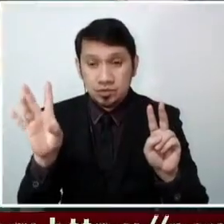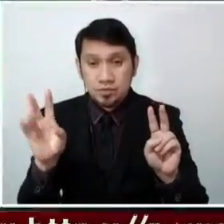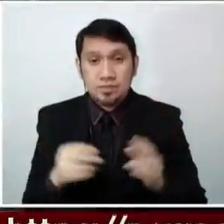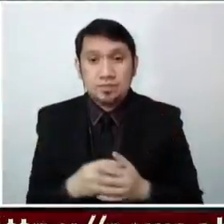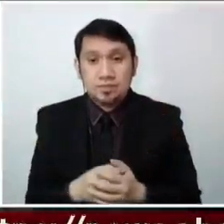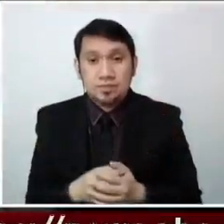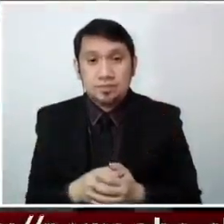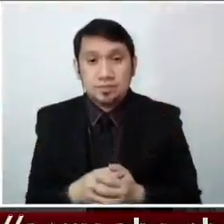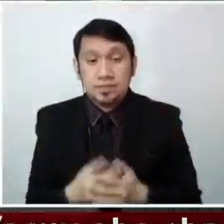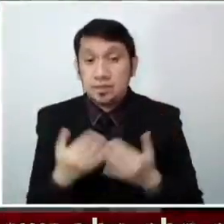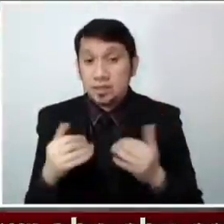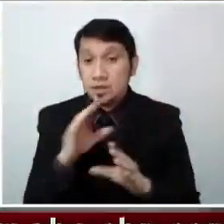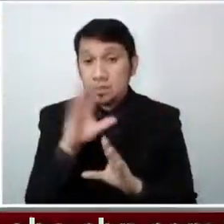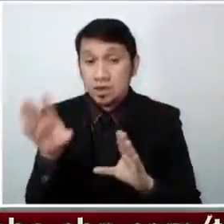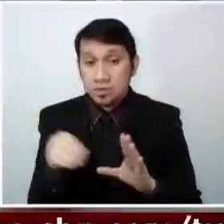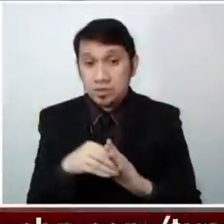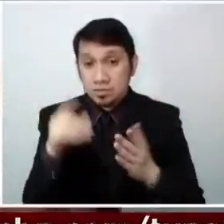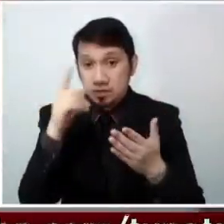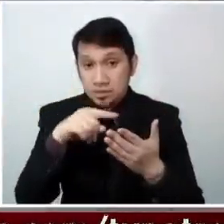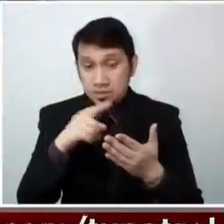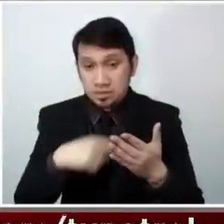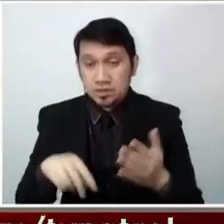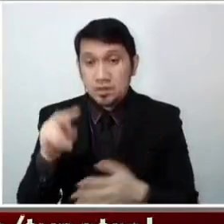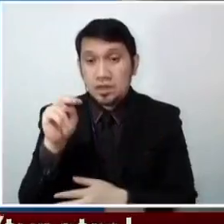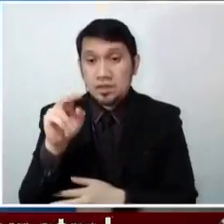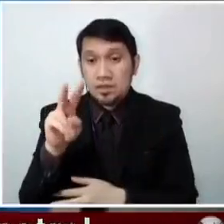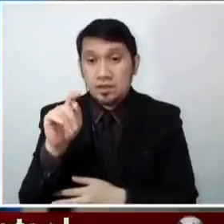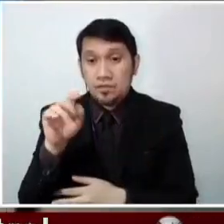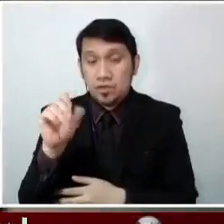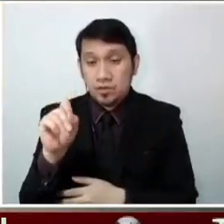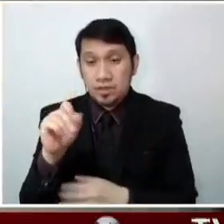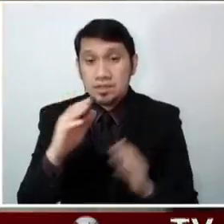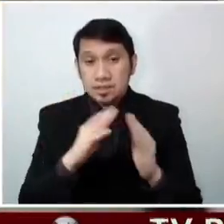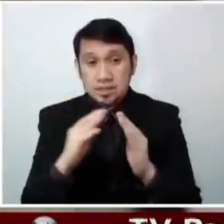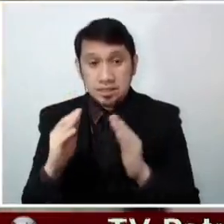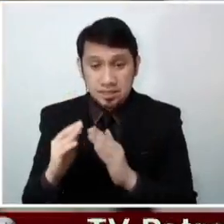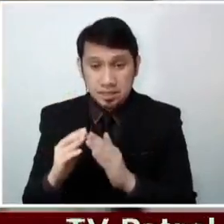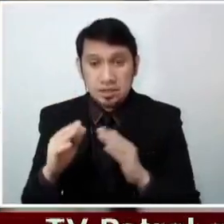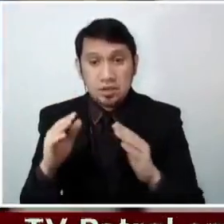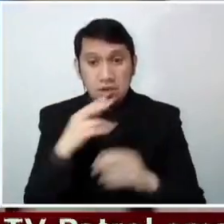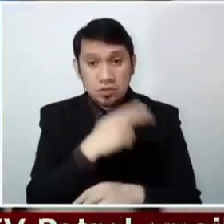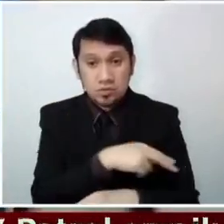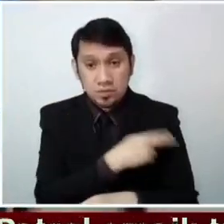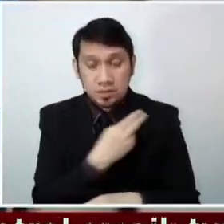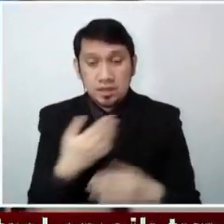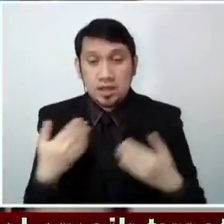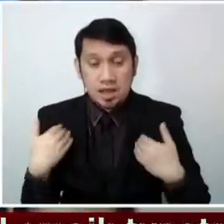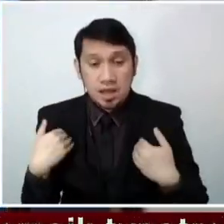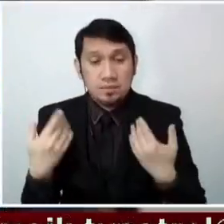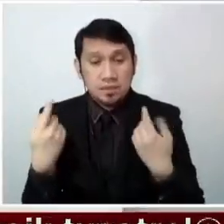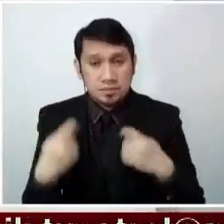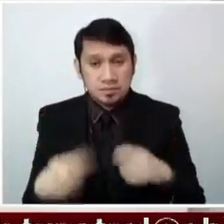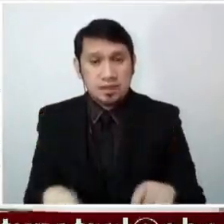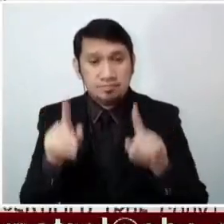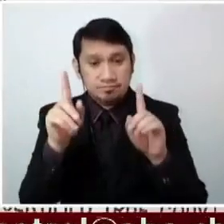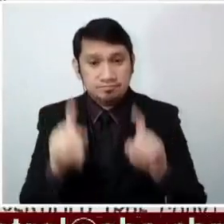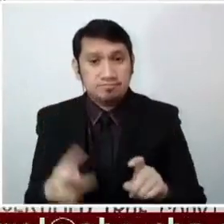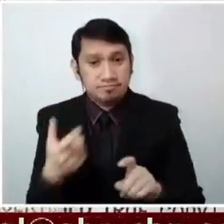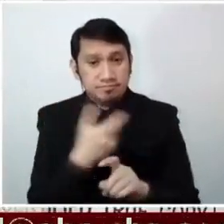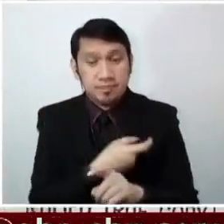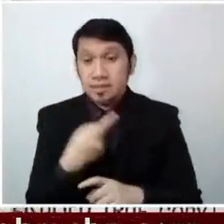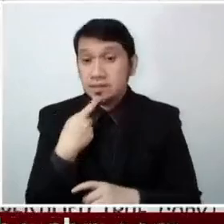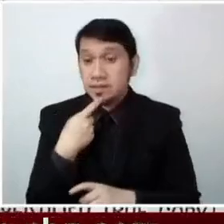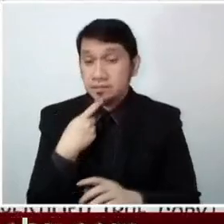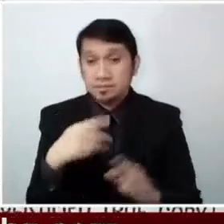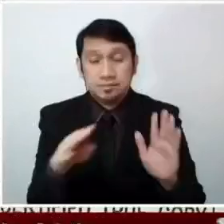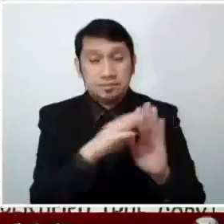comorbidity. Kabilang sa ininspeksyon ang Navota City Hospital na nagsagawa rin ng dry run ng pediatric COVID vaccination. Ayon sa